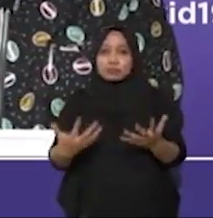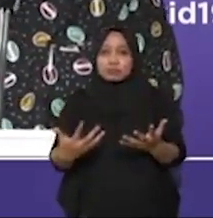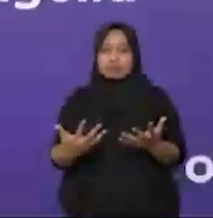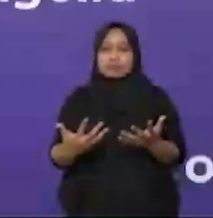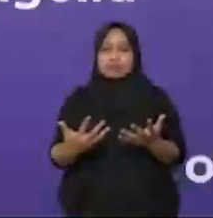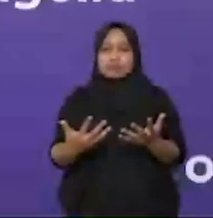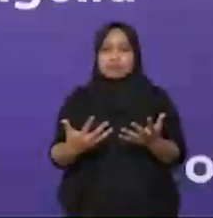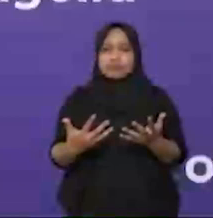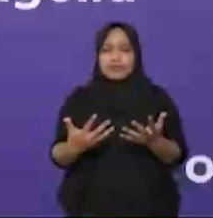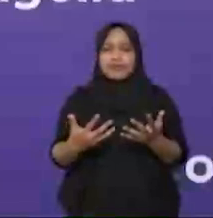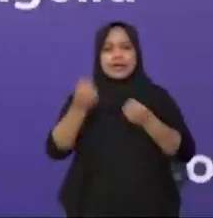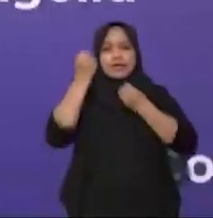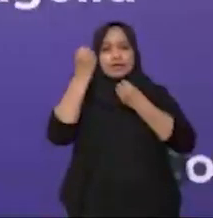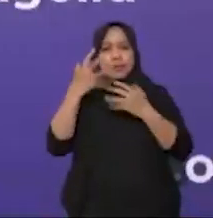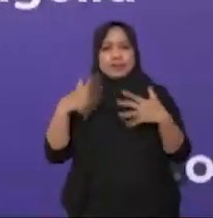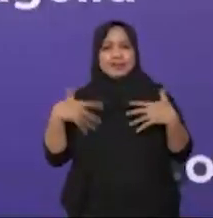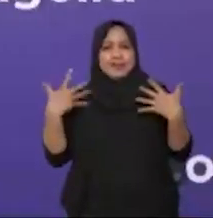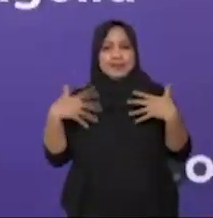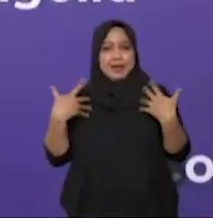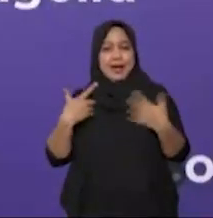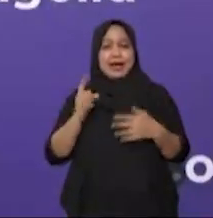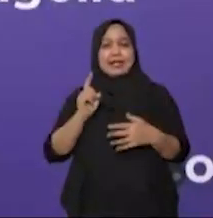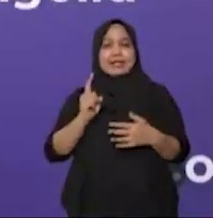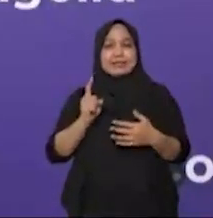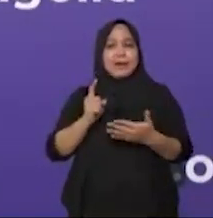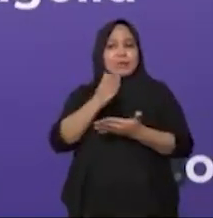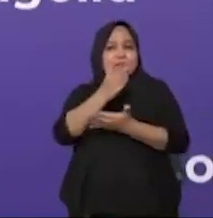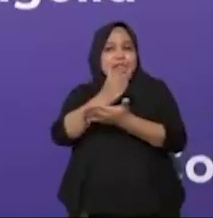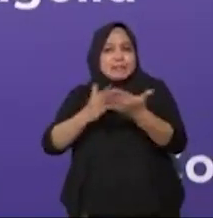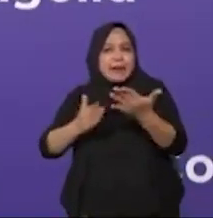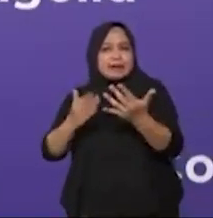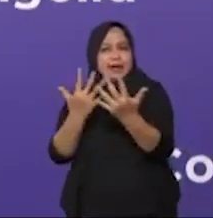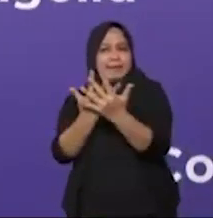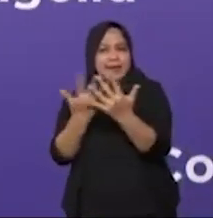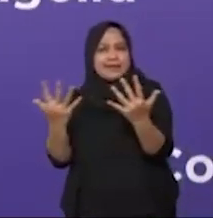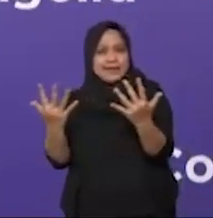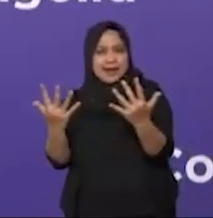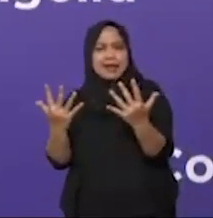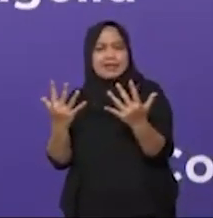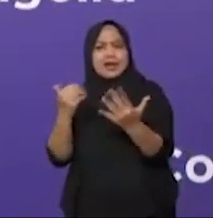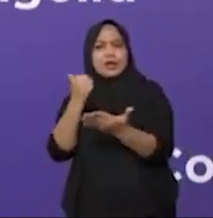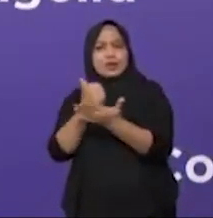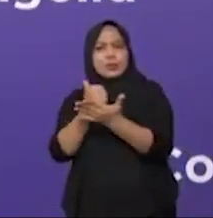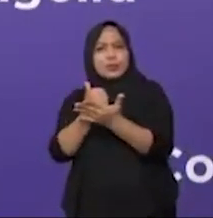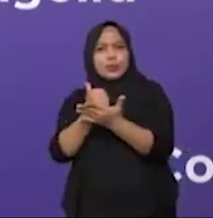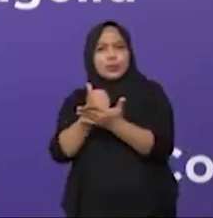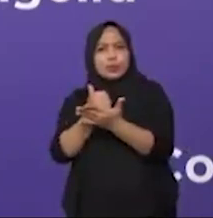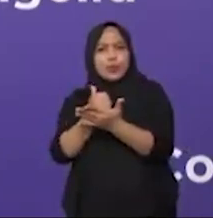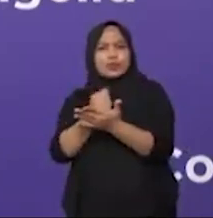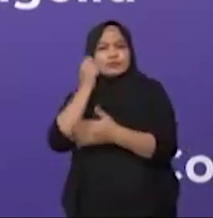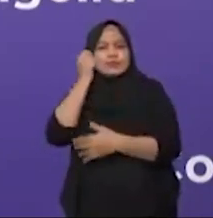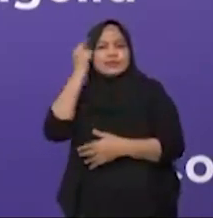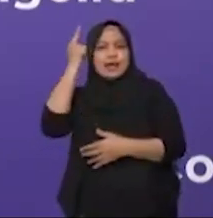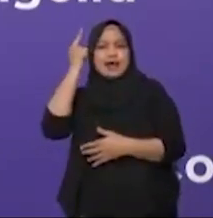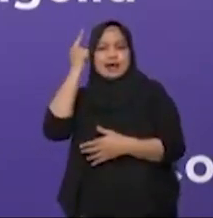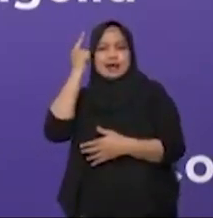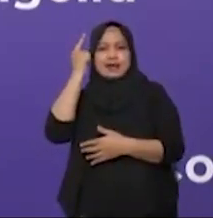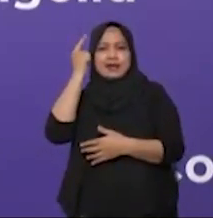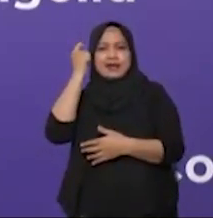kemudian cukup menggembirakan bahwa Sebagian besar masyarakat kita sudah betul-betul menyadari